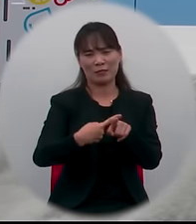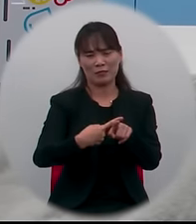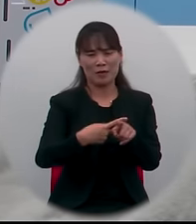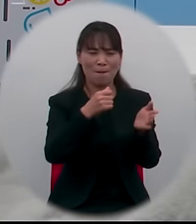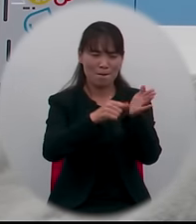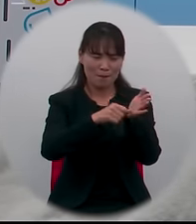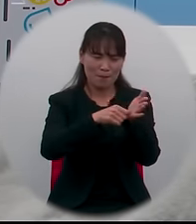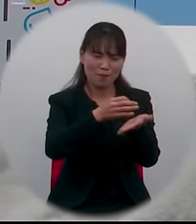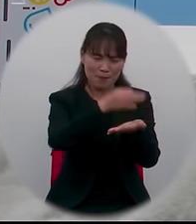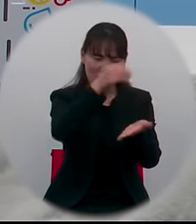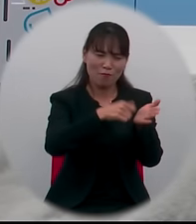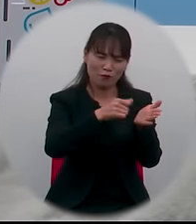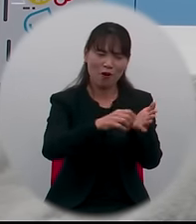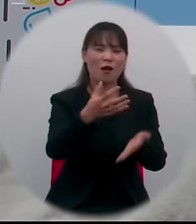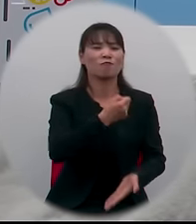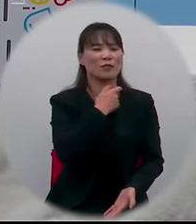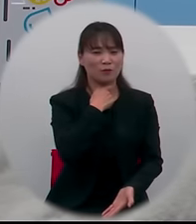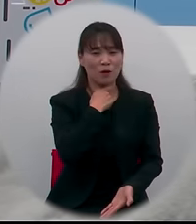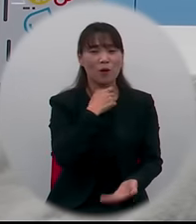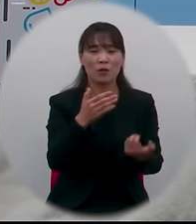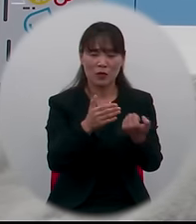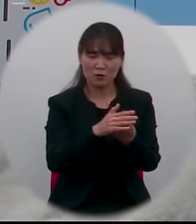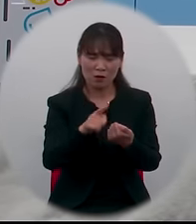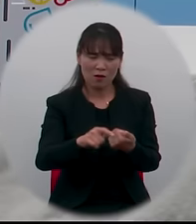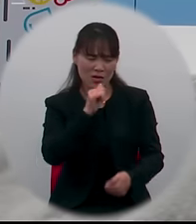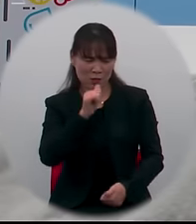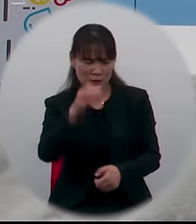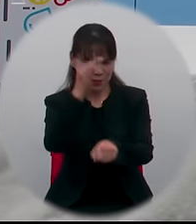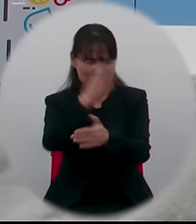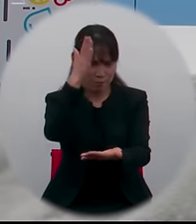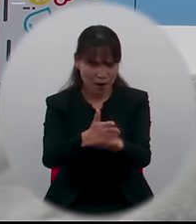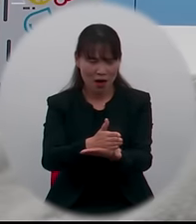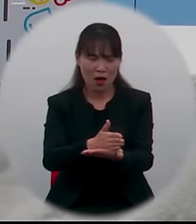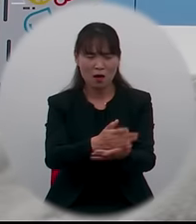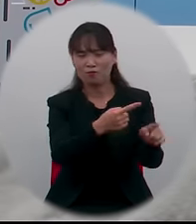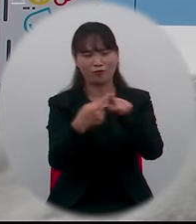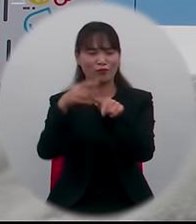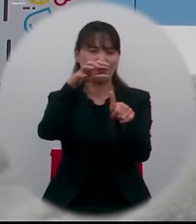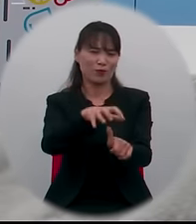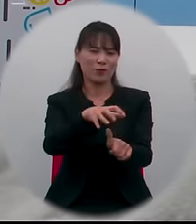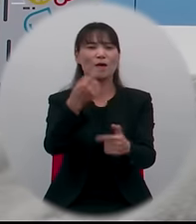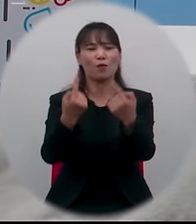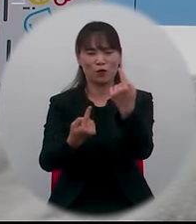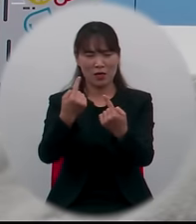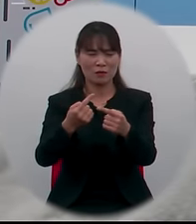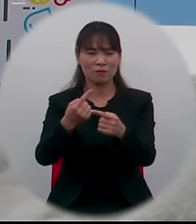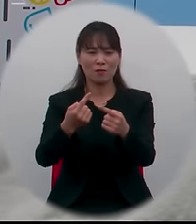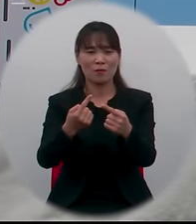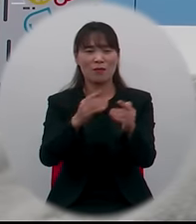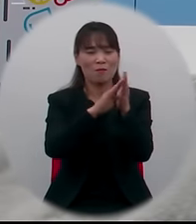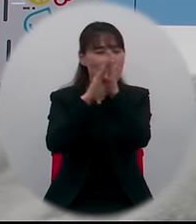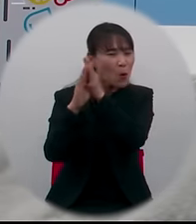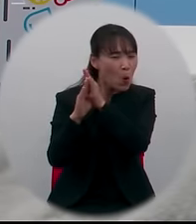우리 자녀들도 명품 아이템 한두 개 정도는 너무너무 갖고 싶어 한단 말이에요 그래서 이런 아이템 자체를 절대 사지 마라고